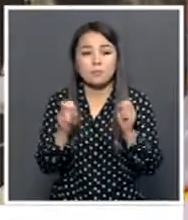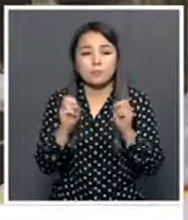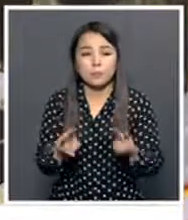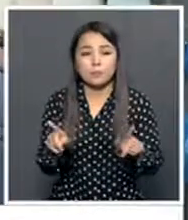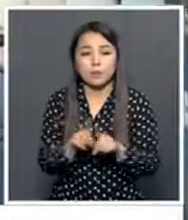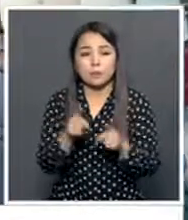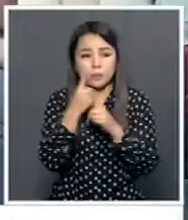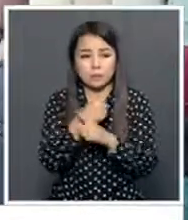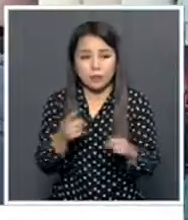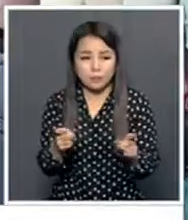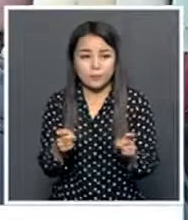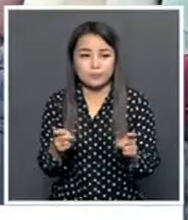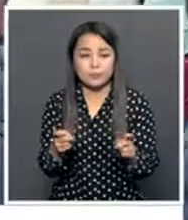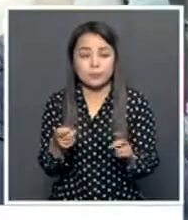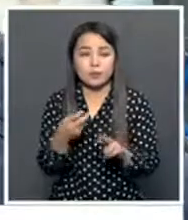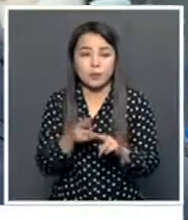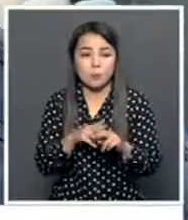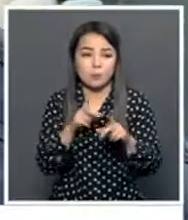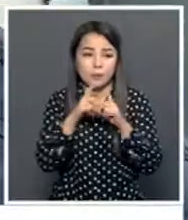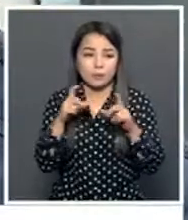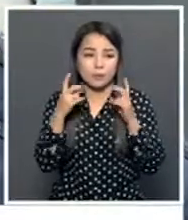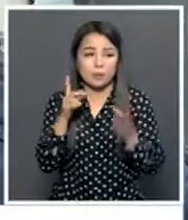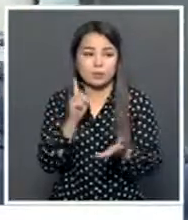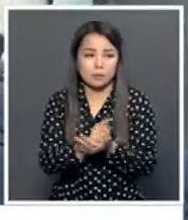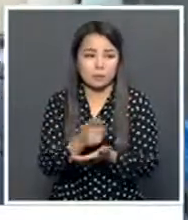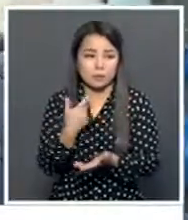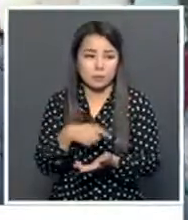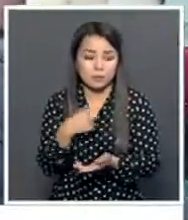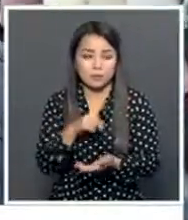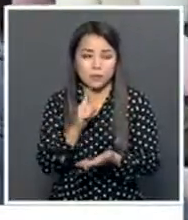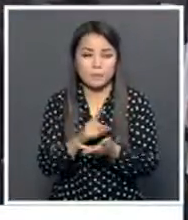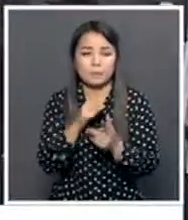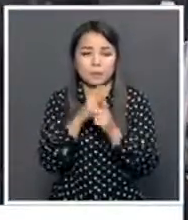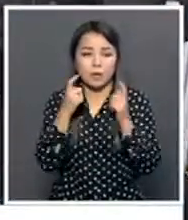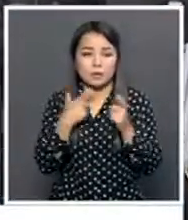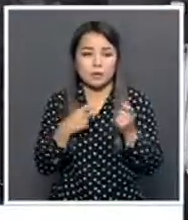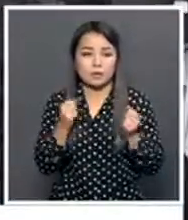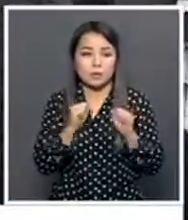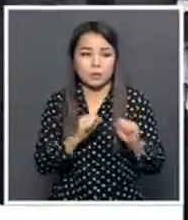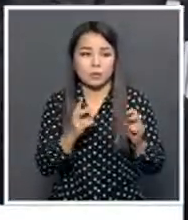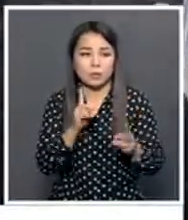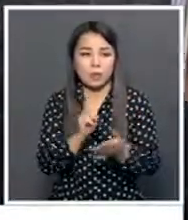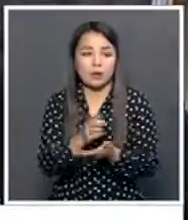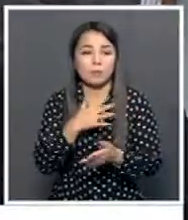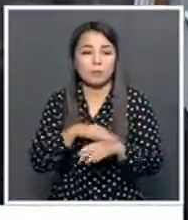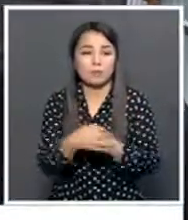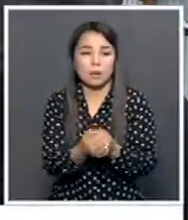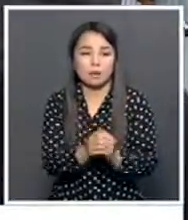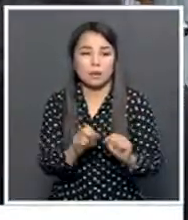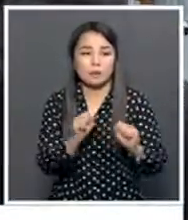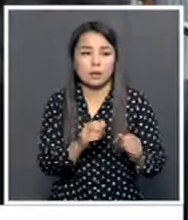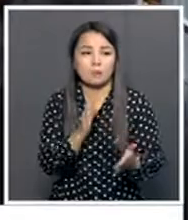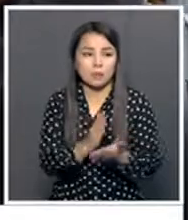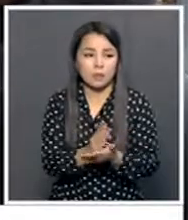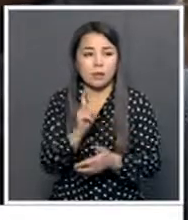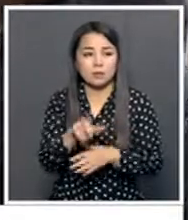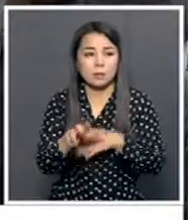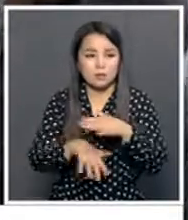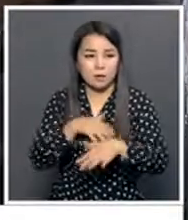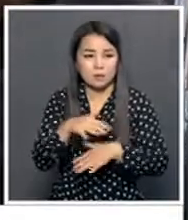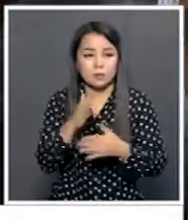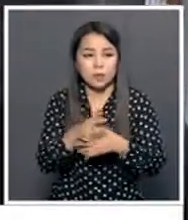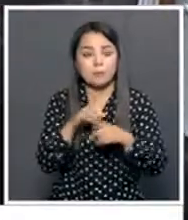үшін осылай маска сақтану ретінде тағып жүрміз масканы. Антисептигіміз бар. Кіріп атқан клиентке де